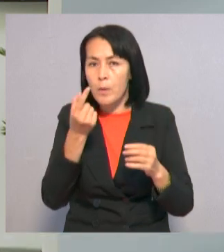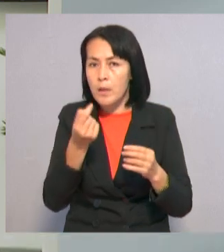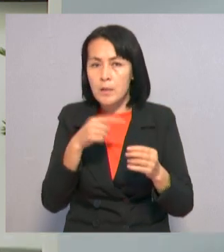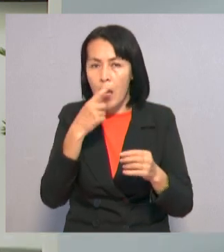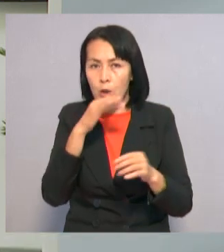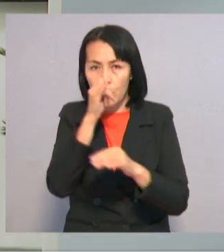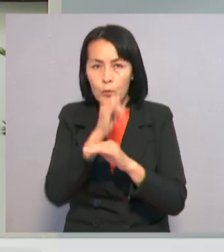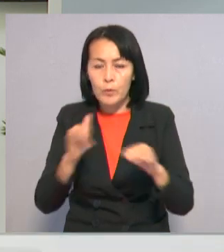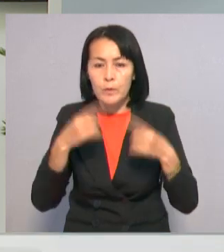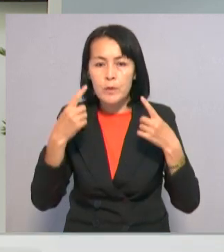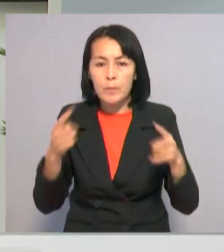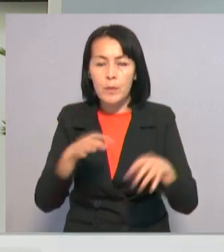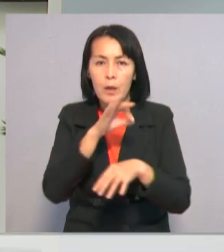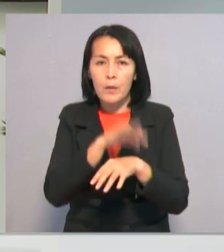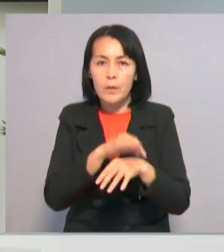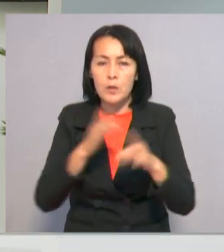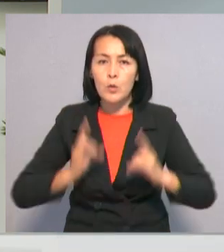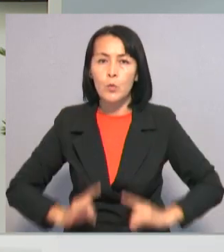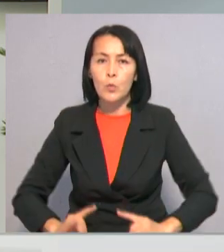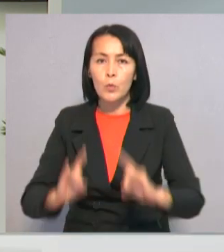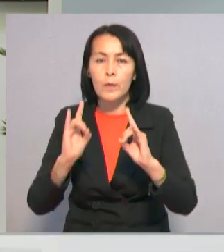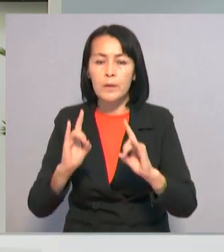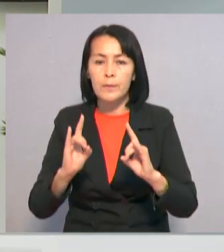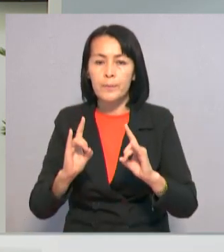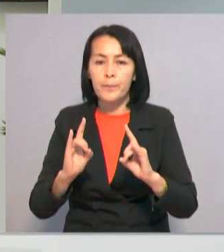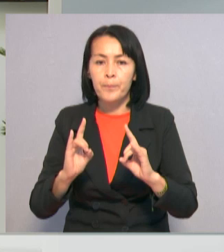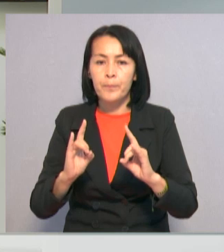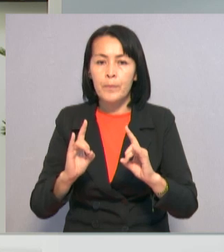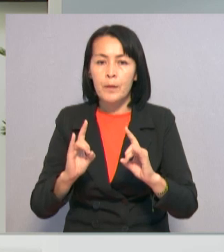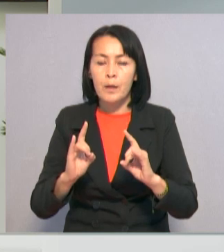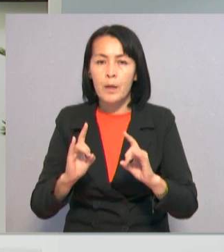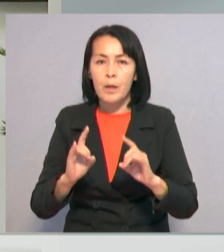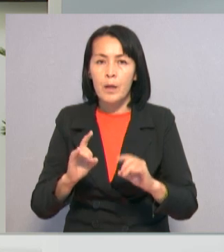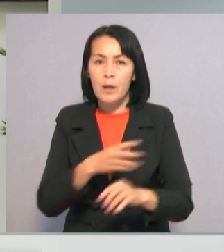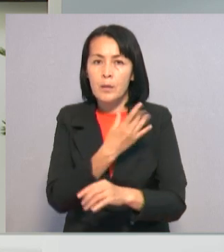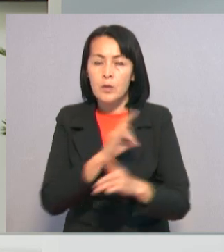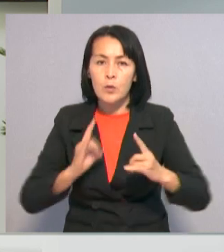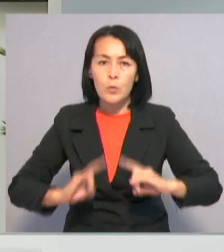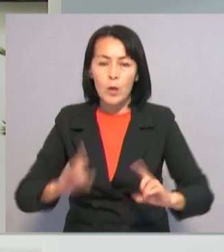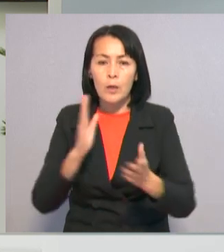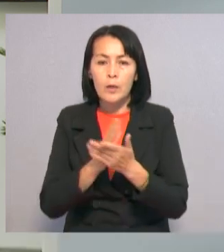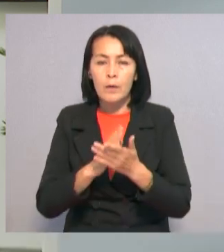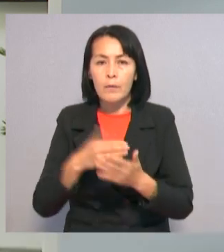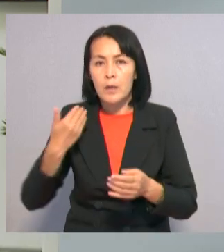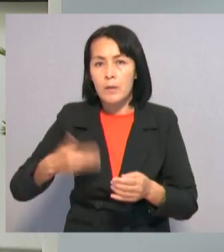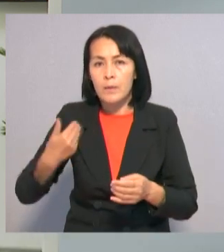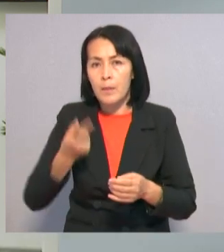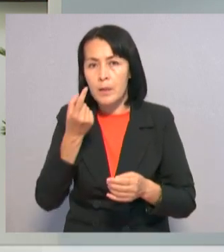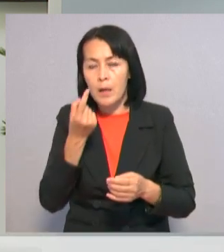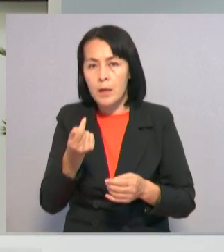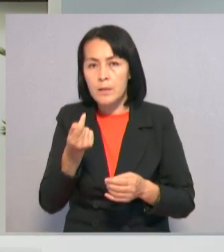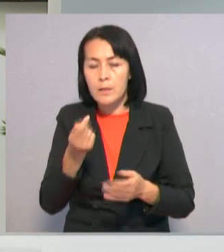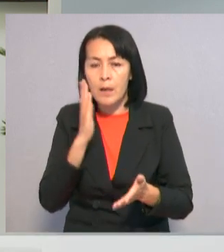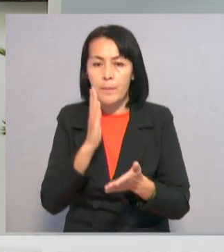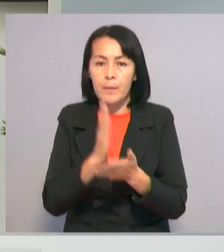алмаймыз, бірақ ол науқастар туылып жатыр. Врождённый пороктар көп жағдайда, мынау енді витамин жетіспеушілігінен болып отқан